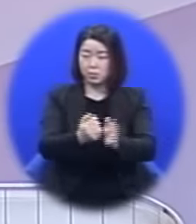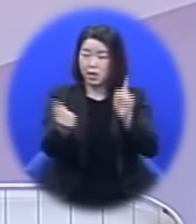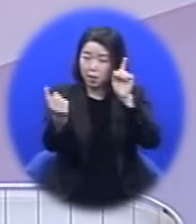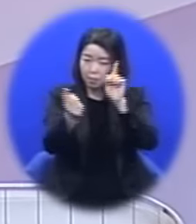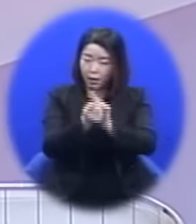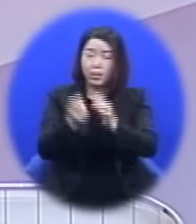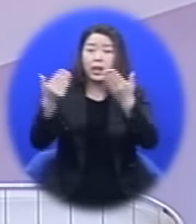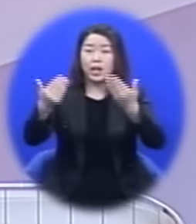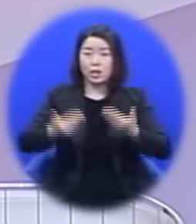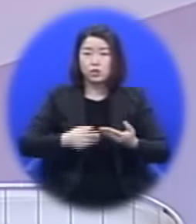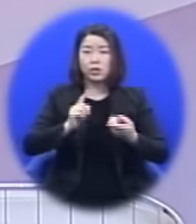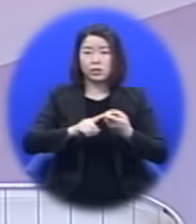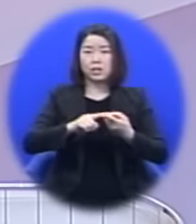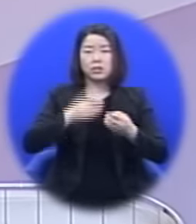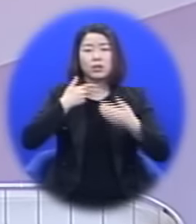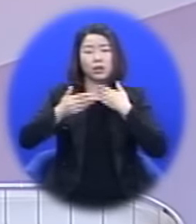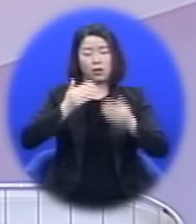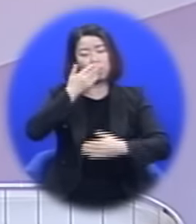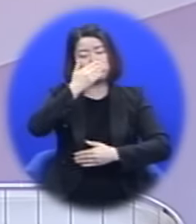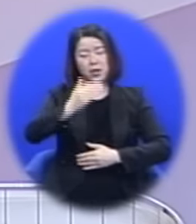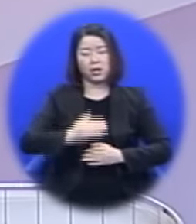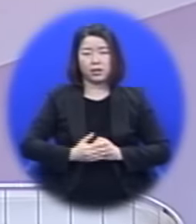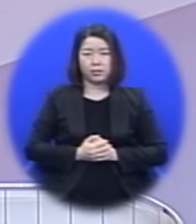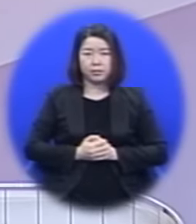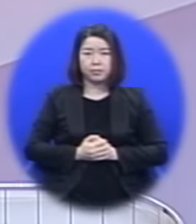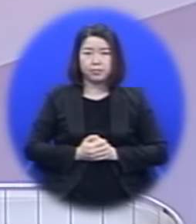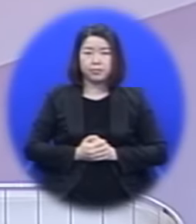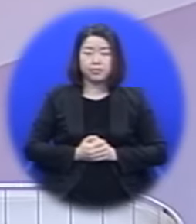만나게 해주시는 것을 경험하게 됩니다.